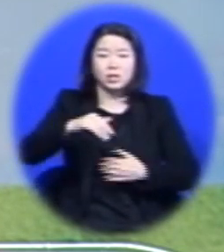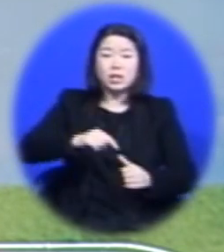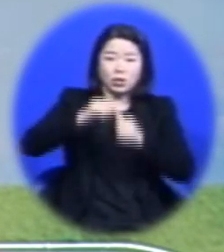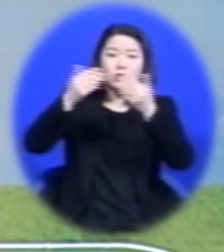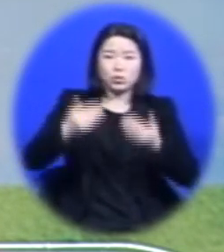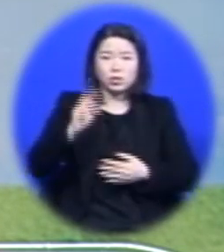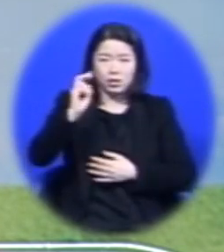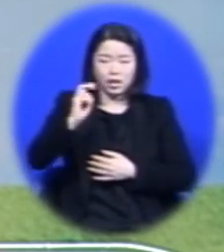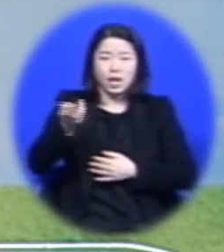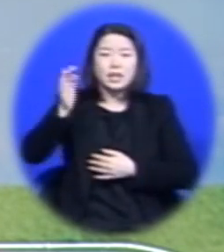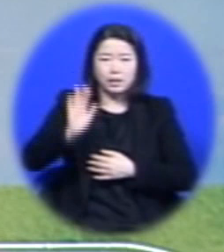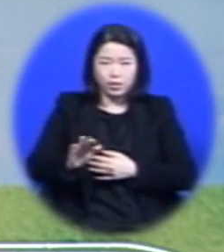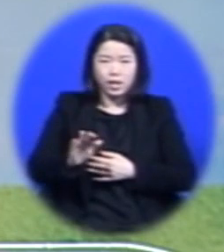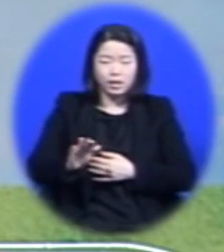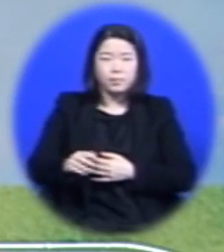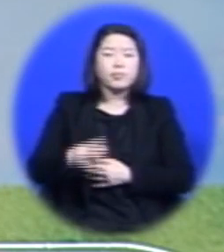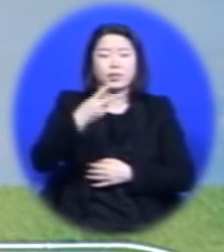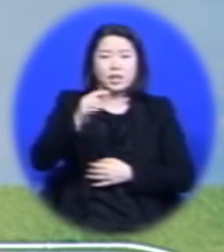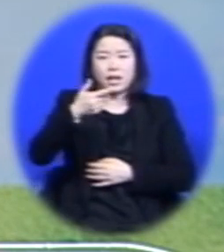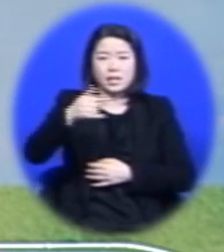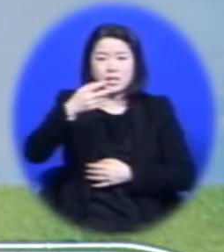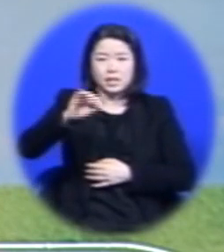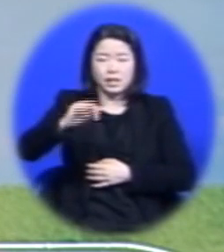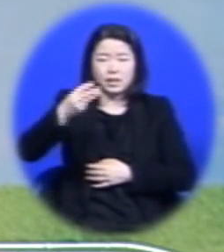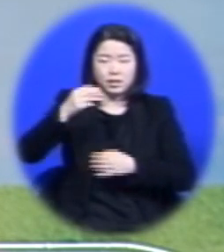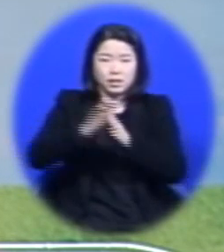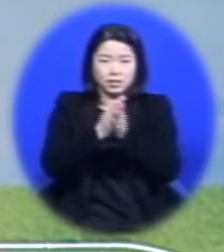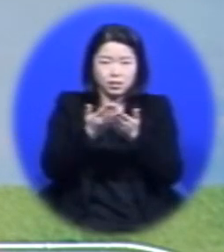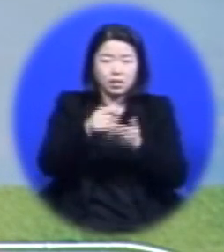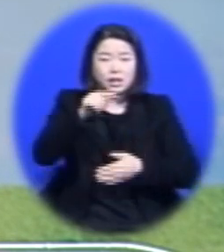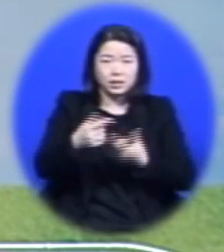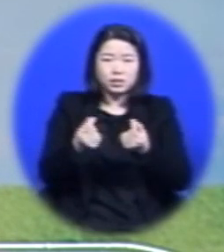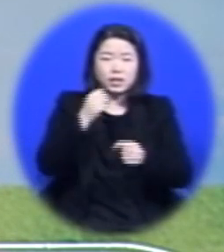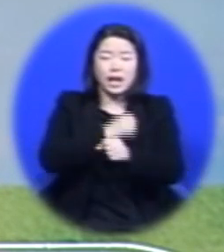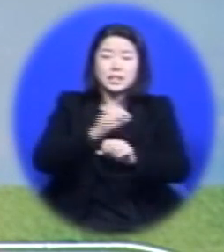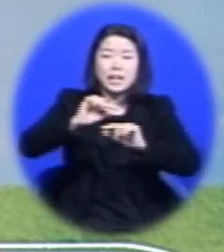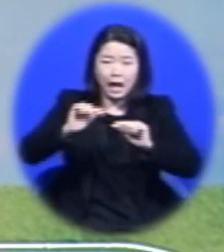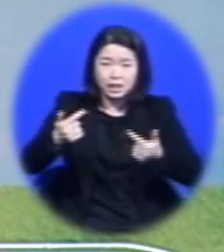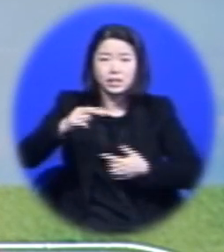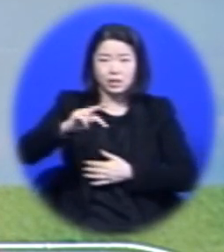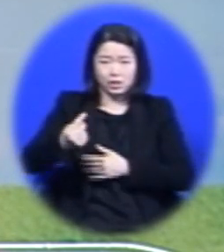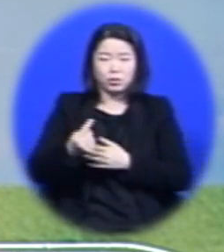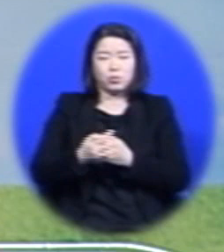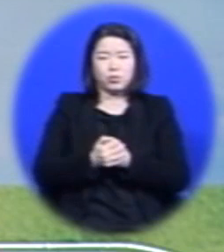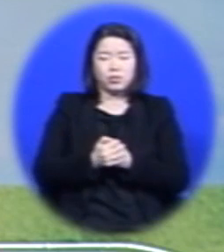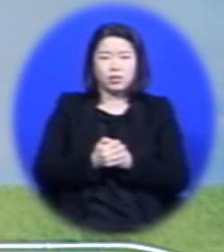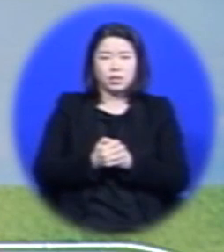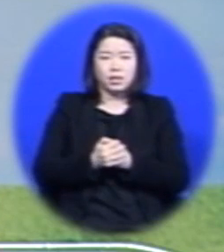거죠 그런데 다니엘서 3장 18절에 그렇게 하지 아니 하실 지라도